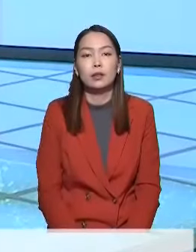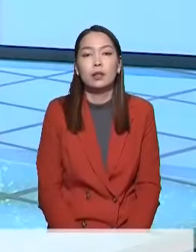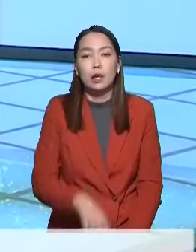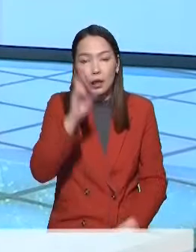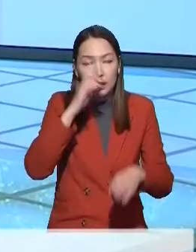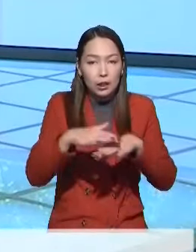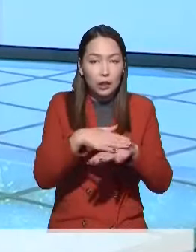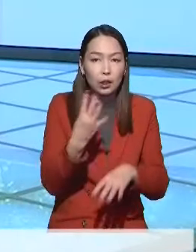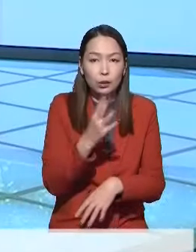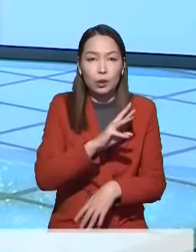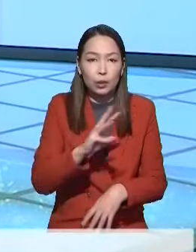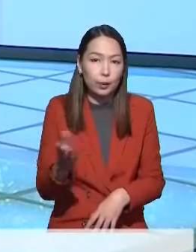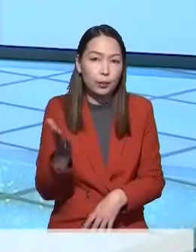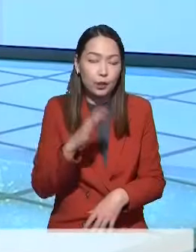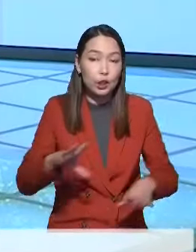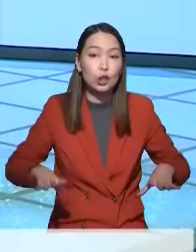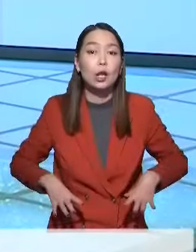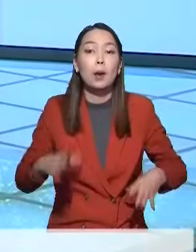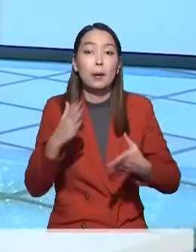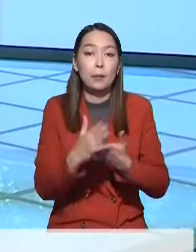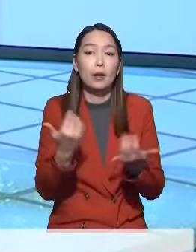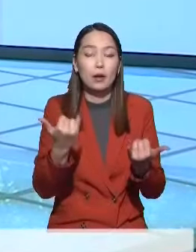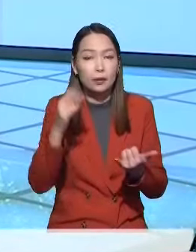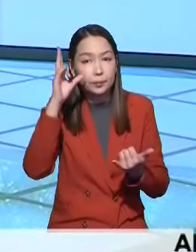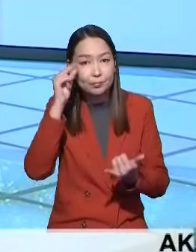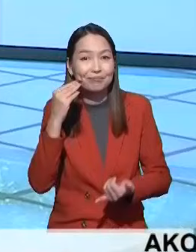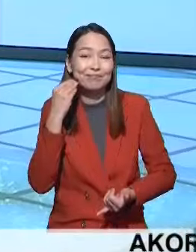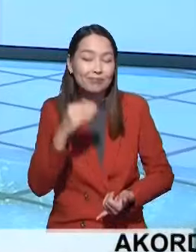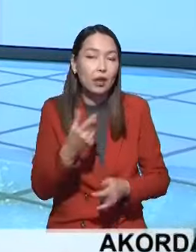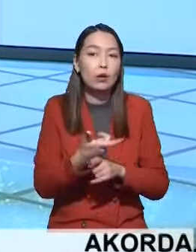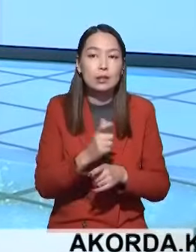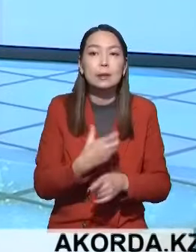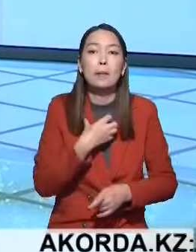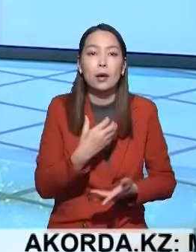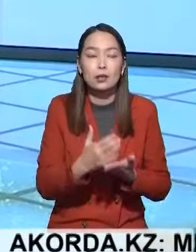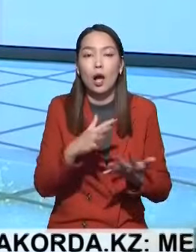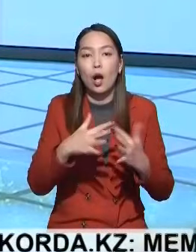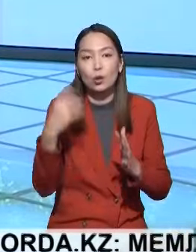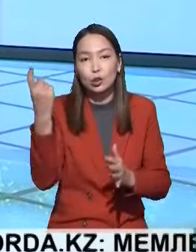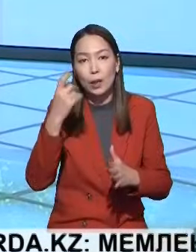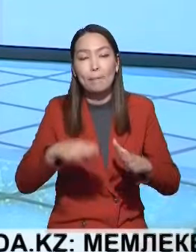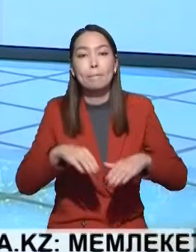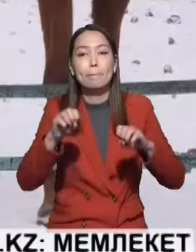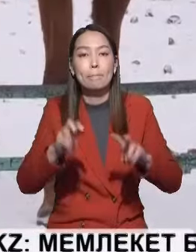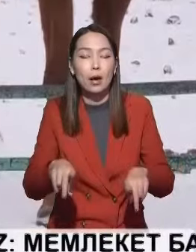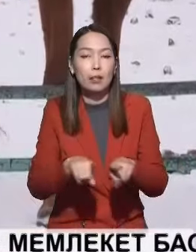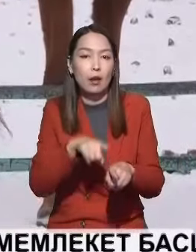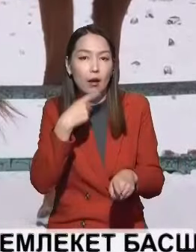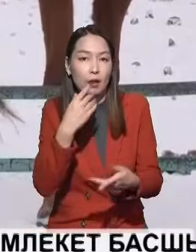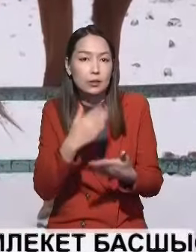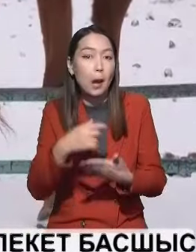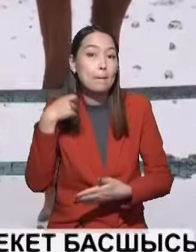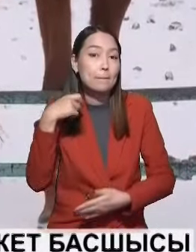Елімізде 4 миллионнан астам жылқы бар. Қазір оның санынан сапасы маңыздырақ. Ауыл шаруашылық мамандары осылай дейді. Президент тапсырмасын